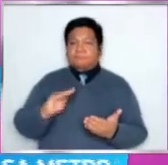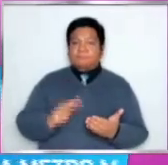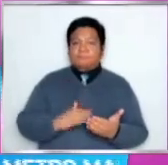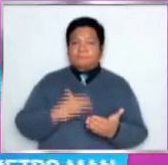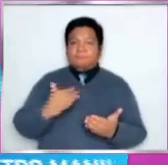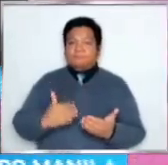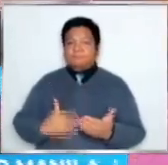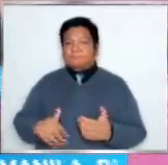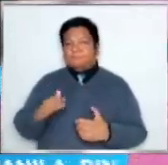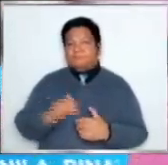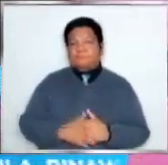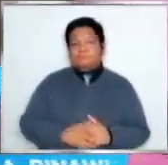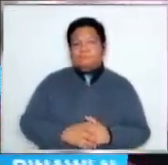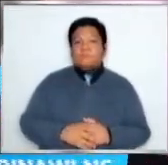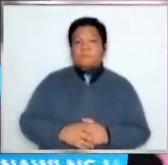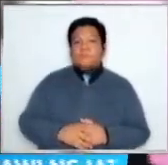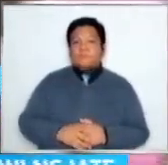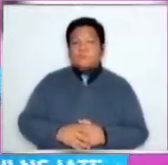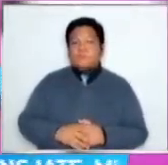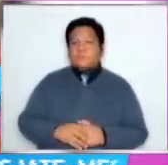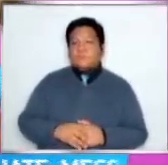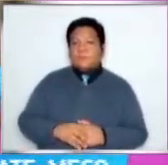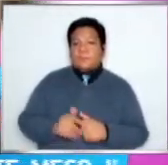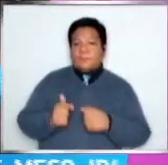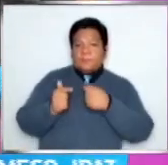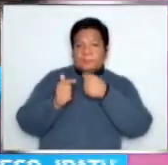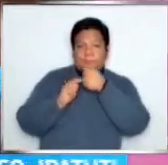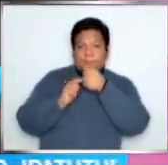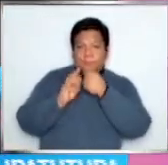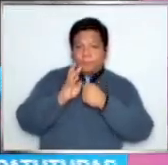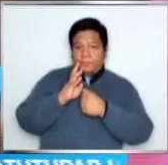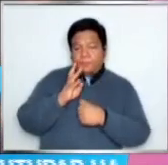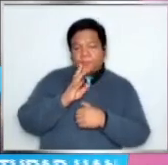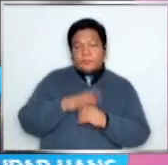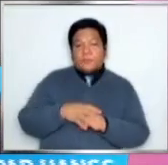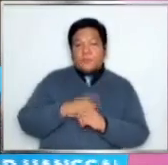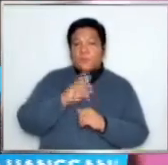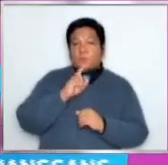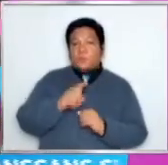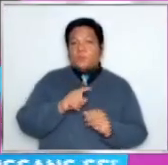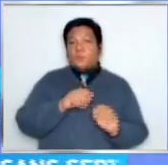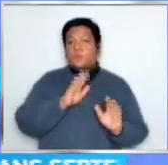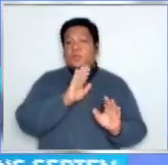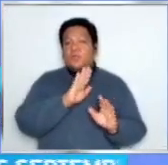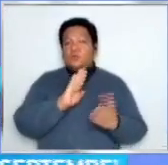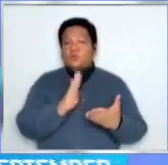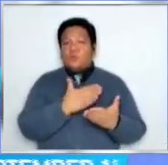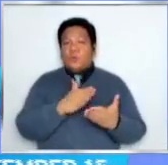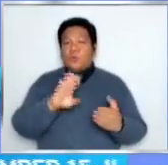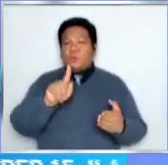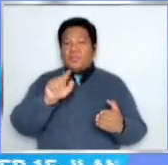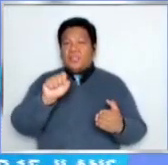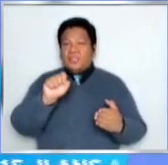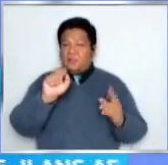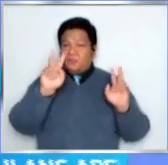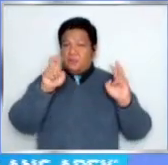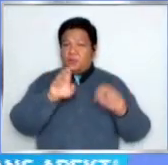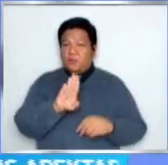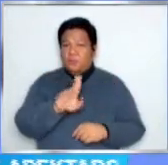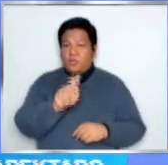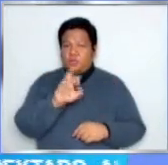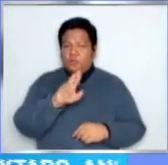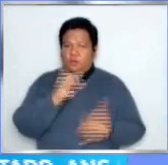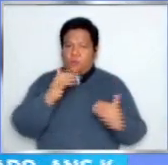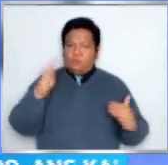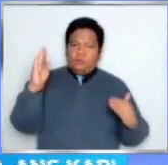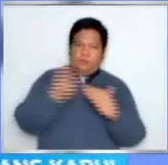Top song of summer 2021 ng Billboard charts, ang BTS hit single na Butter. Ayon sa Billboard, number 1 ang